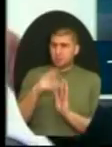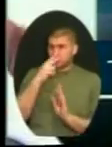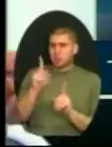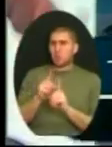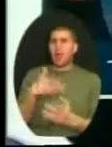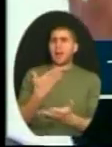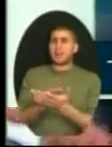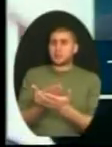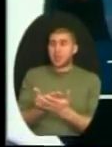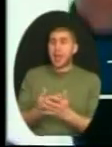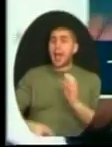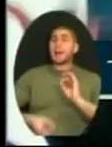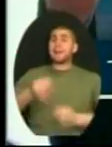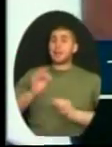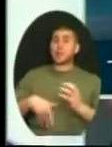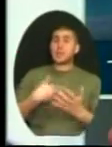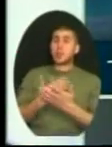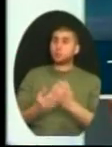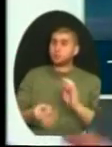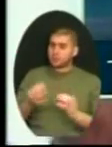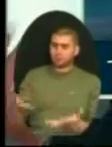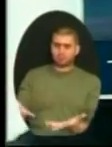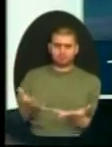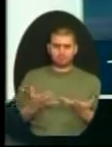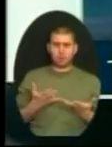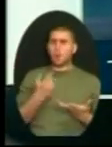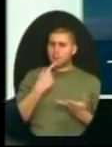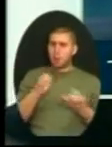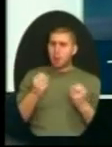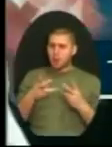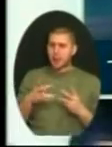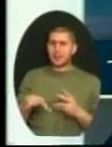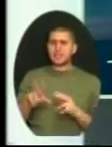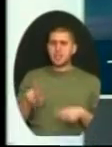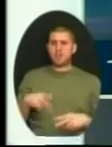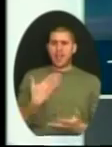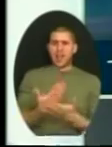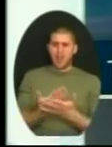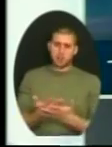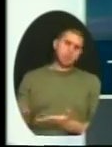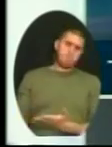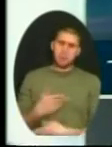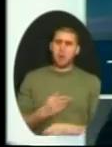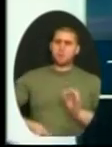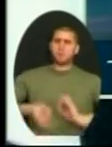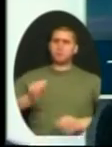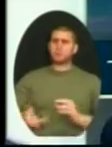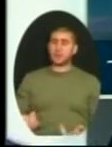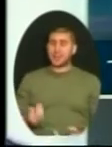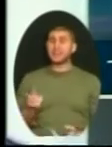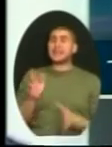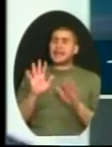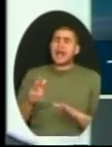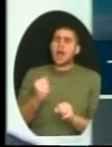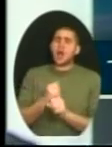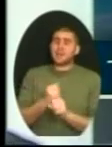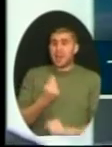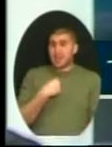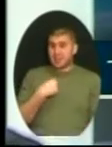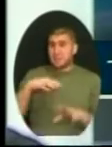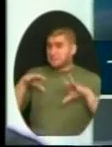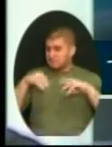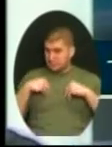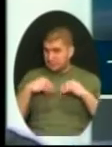כהמלצות. הפרקליטות, היועץ המשפטי, לוקחים את הדברים האלה ואומרים, אוקיי, סבבה, נמצאו ראיות, אז קדימה, בוא נעמיד לדין. ככה זה עובד. עכשיו, אני